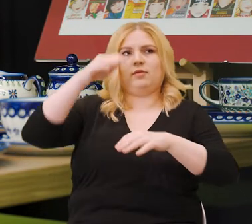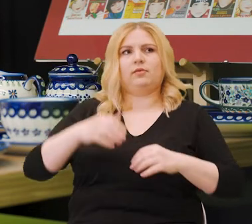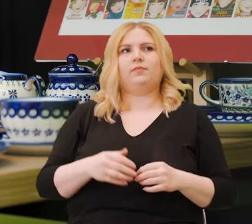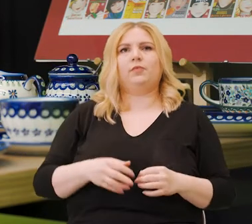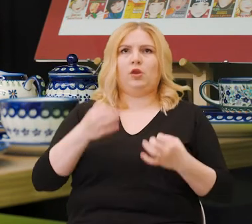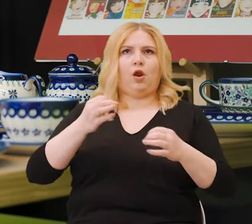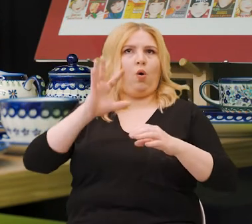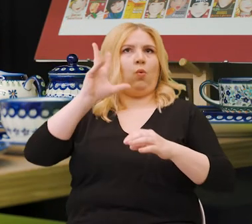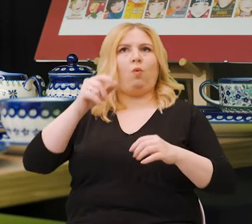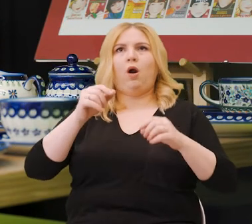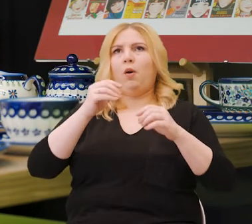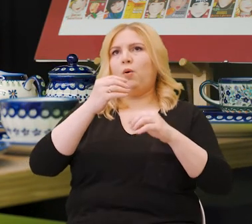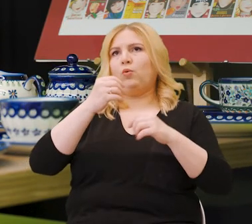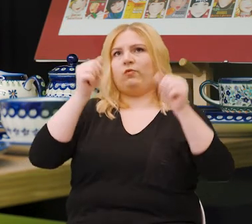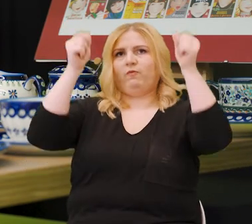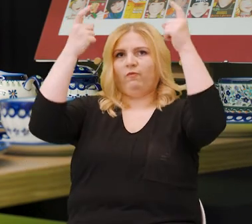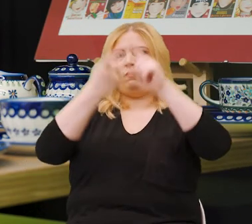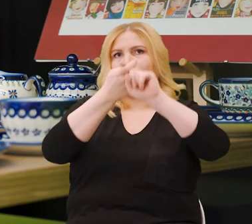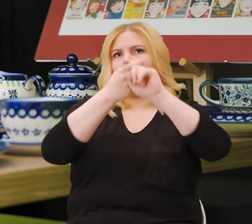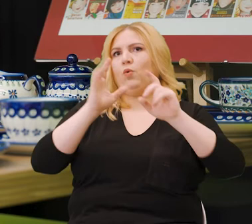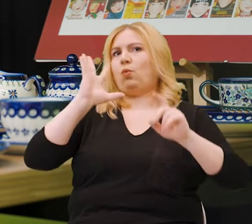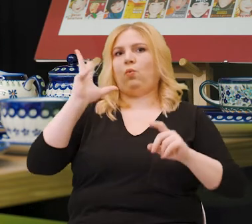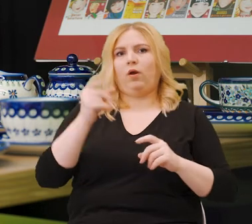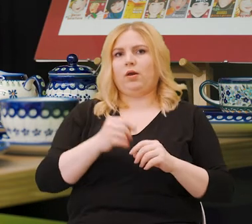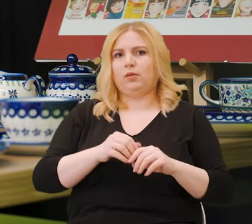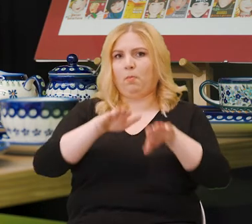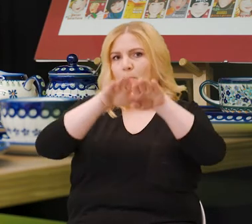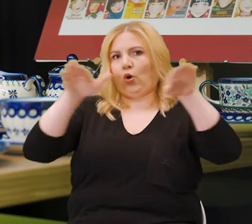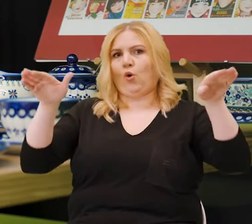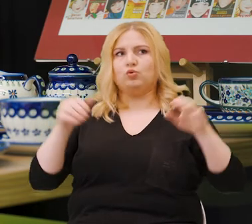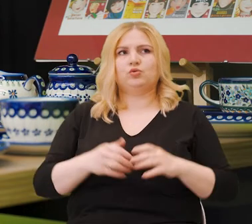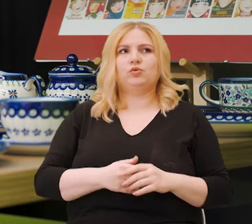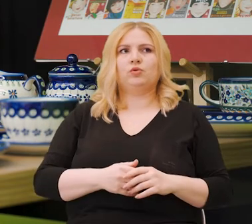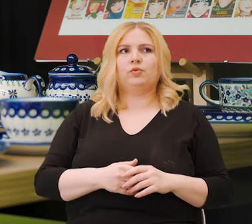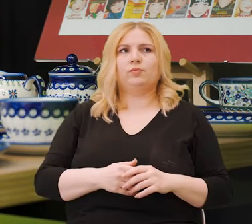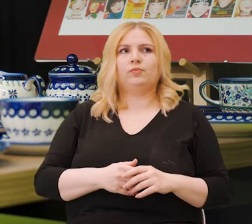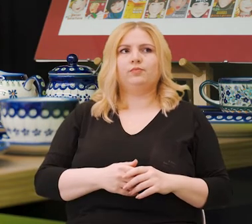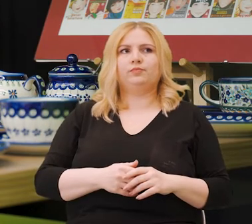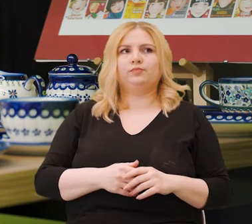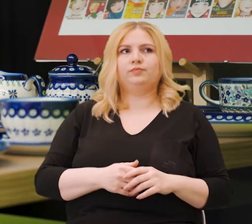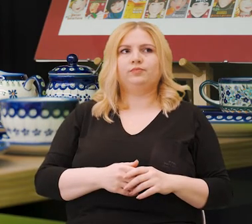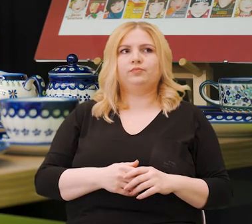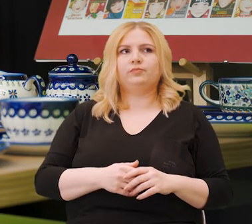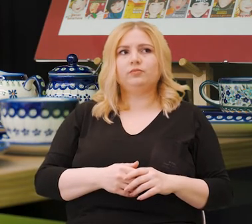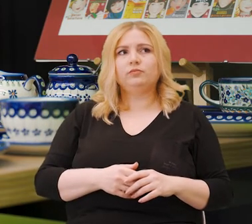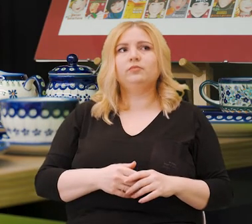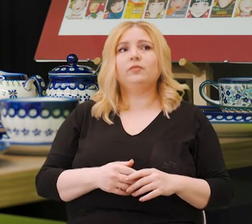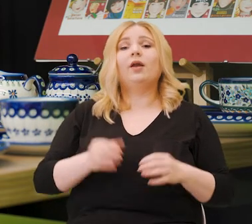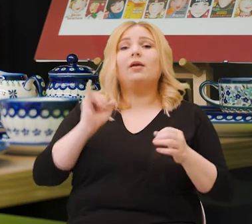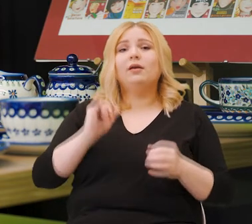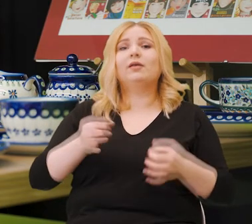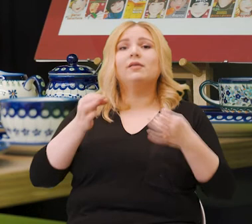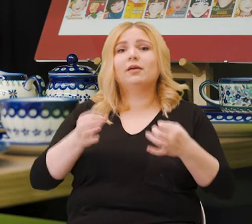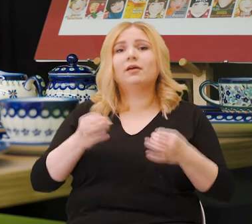teraz prosto jak nigdy dotąd. Babi wtedy rzuciła propozycję, żeby troszkę to wszystko uporządkować.